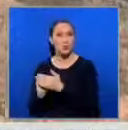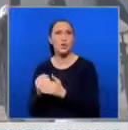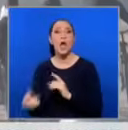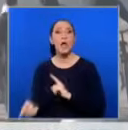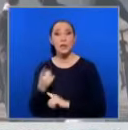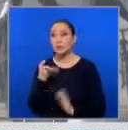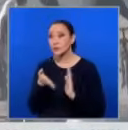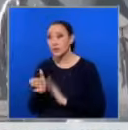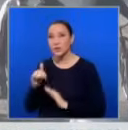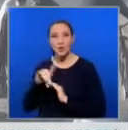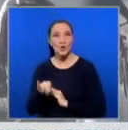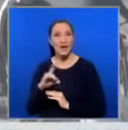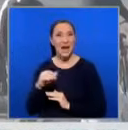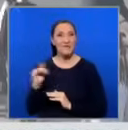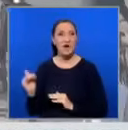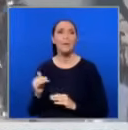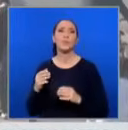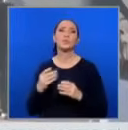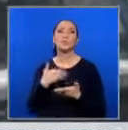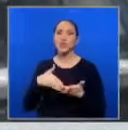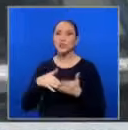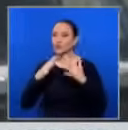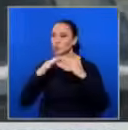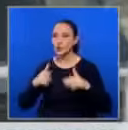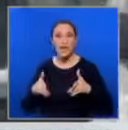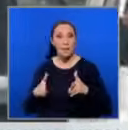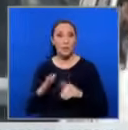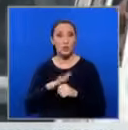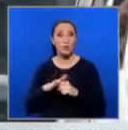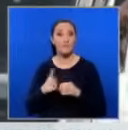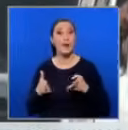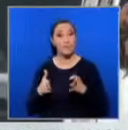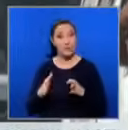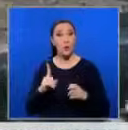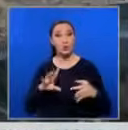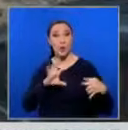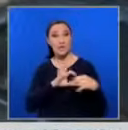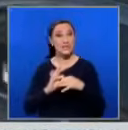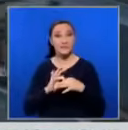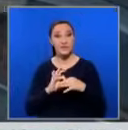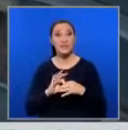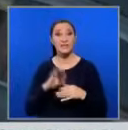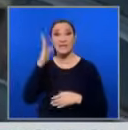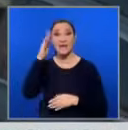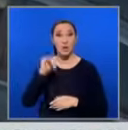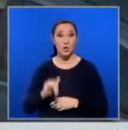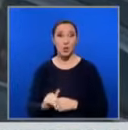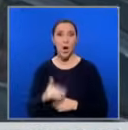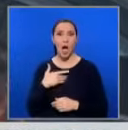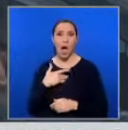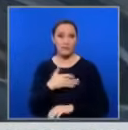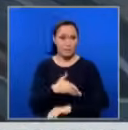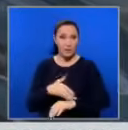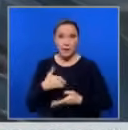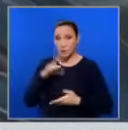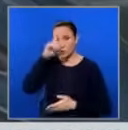по частично разрушения път Салах Алдин, основната пътна артерия, свързваща севера с юга. Аз съм ранен,